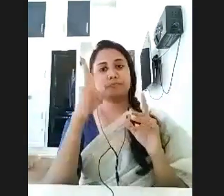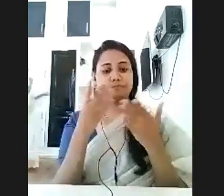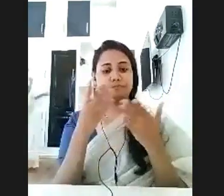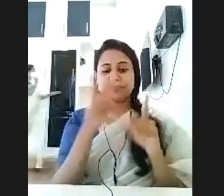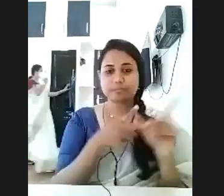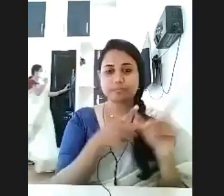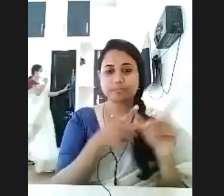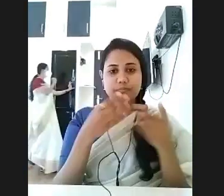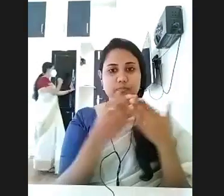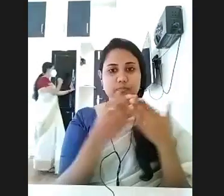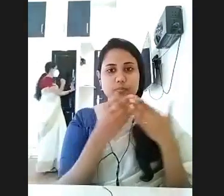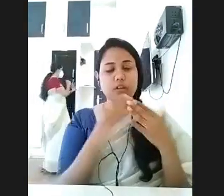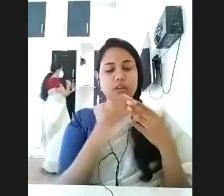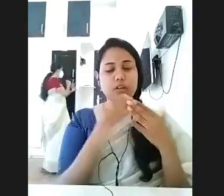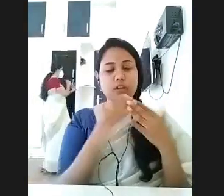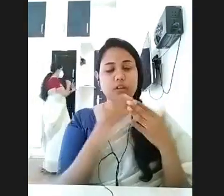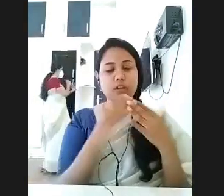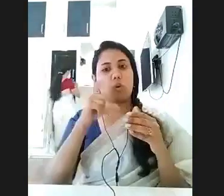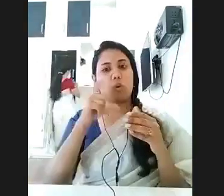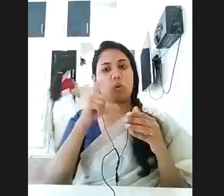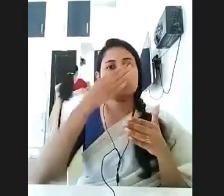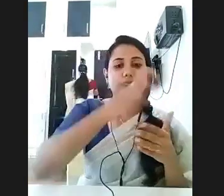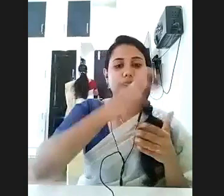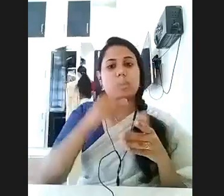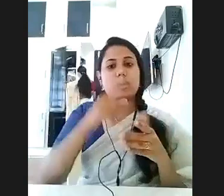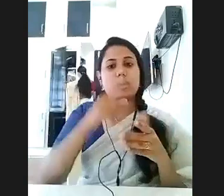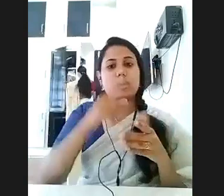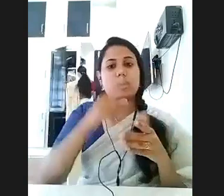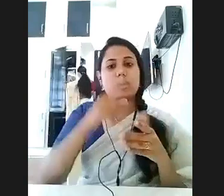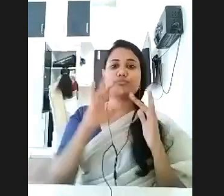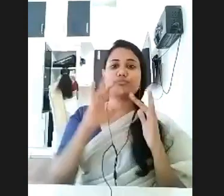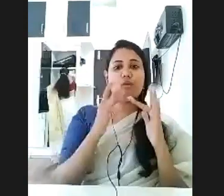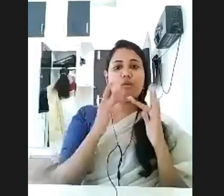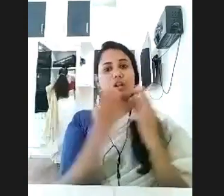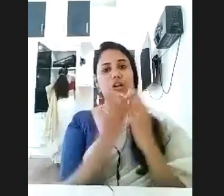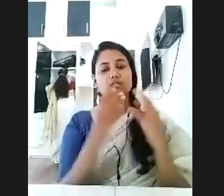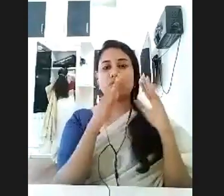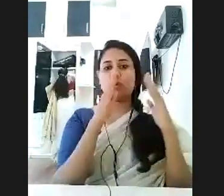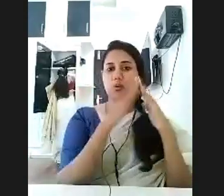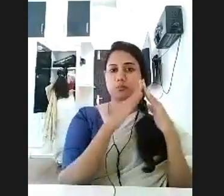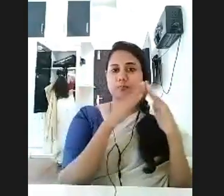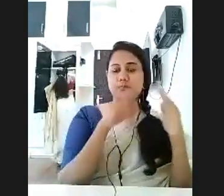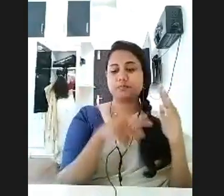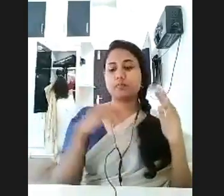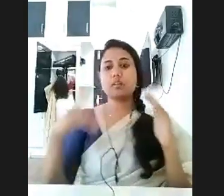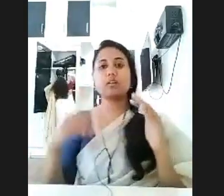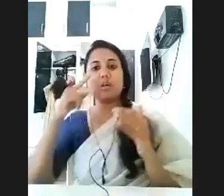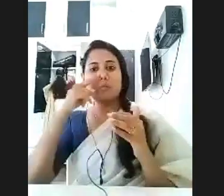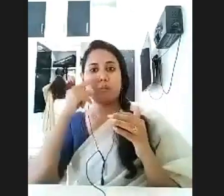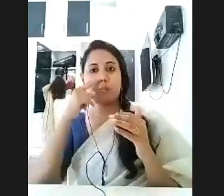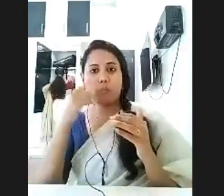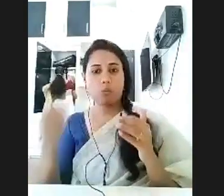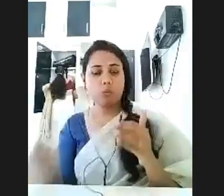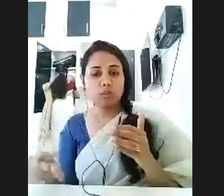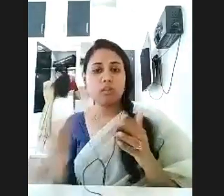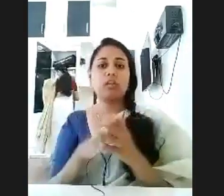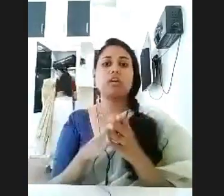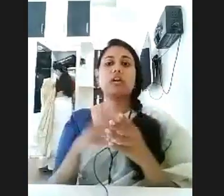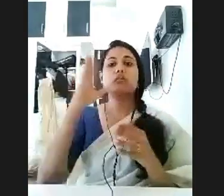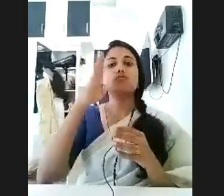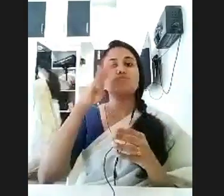കോളേജിൽ കൊണ്ടുപോയി ആക്കും. ക്ലാസ് ഉണ്ടായിരുന്ന സമയത്ത് ഇപ്പൊ ഓൺലൈൻ ക്ലാസ് കൊണ്ട് വീട്ടിൽ തന്നെ ക്ലാസ് ആണ്. മറ്റേ രണ്ടാമത്തെ ആൾ പെൺകുട്ടിയാണ്. അവള് 9ാം ക്ലാസ്സിൽ പഠിക്കുകയാണ്.